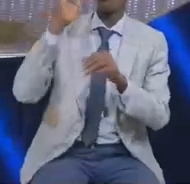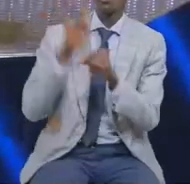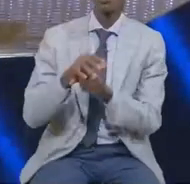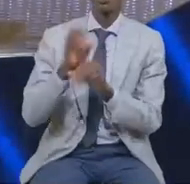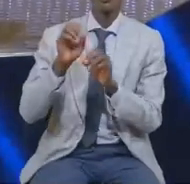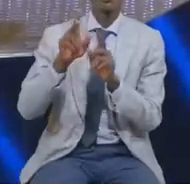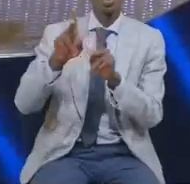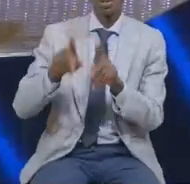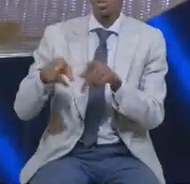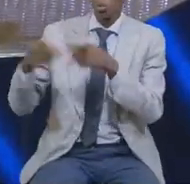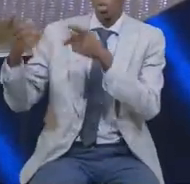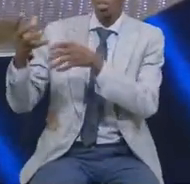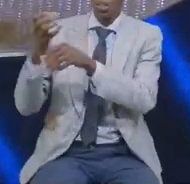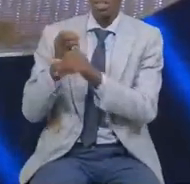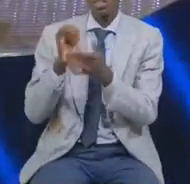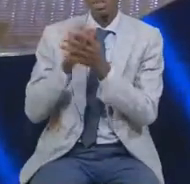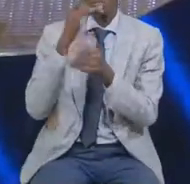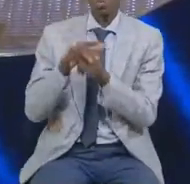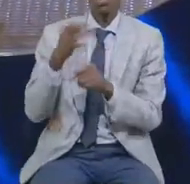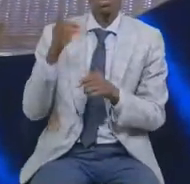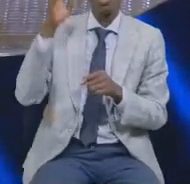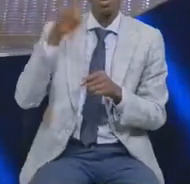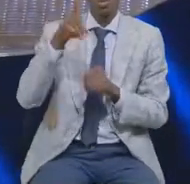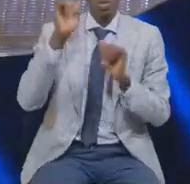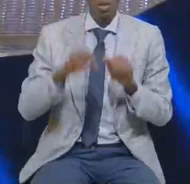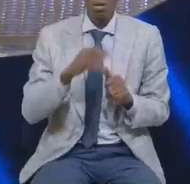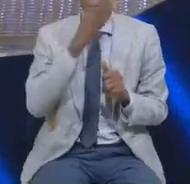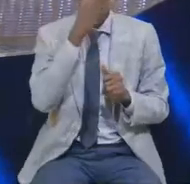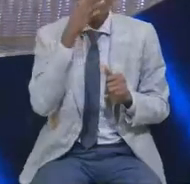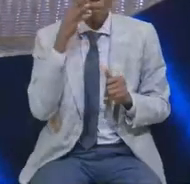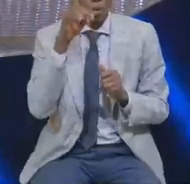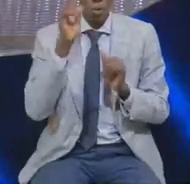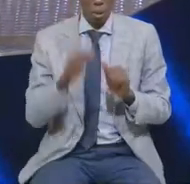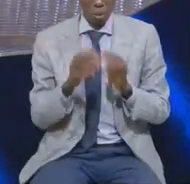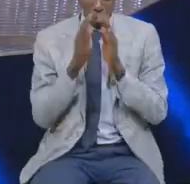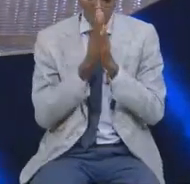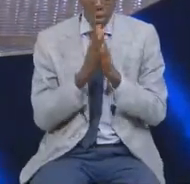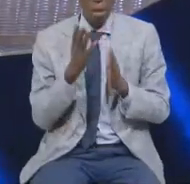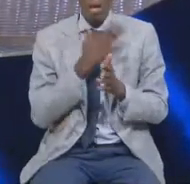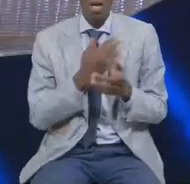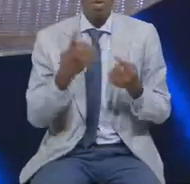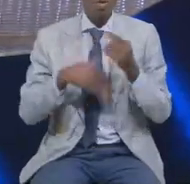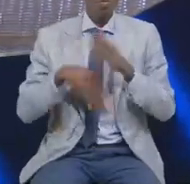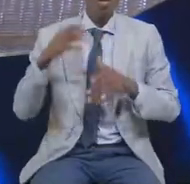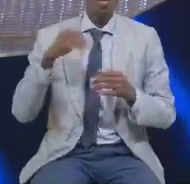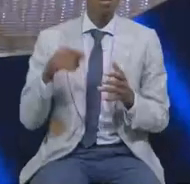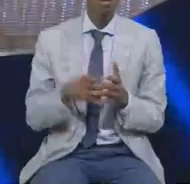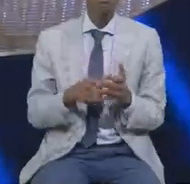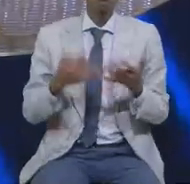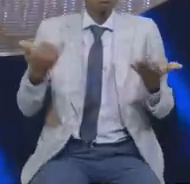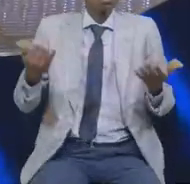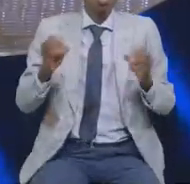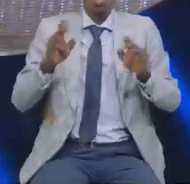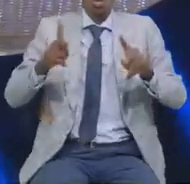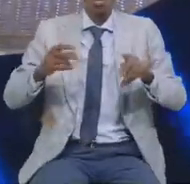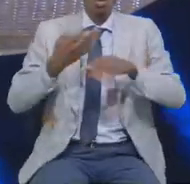les promesses de Dieu. Tu peux jeûner, tu peux prier, tu peux sortir de ceci et va jeûner. Quel que soit le nombre de jours que